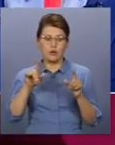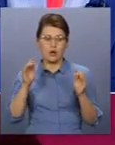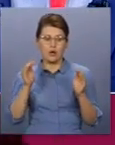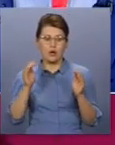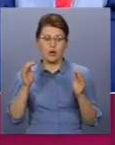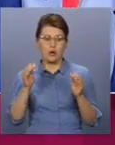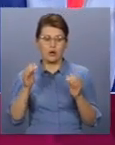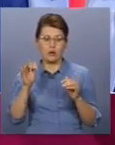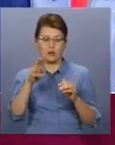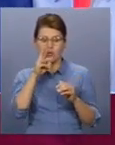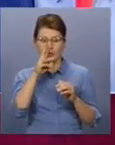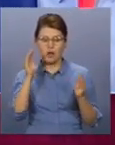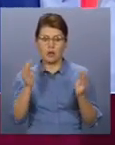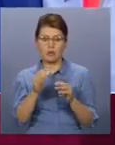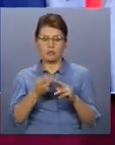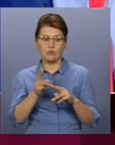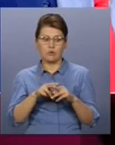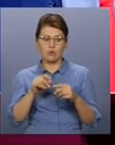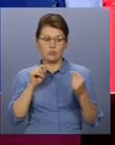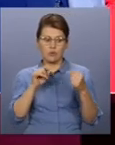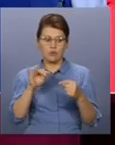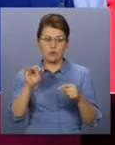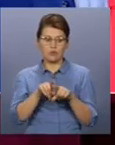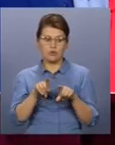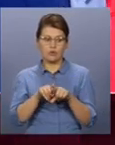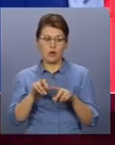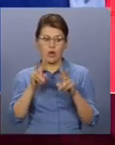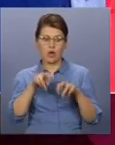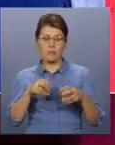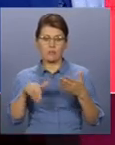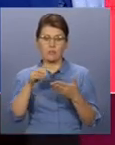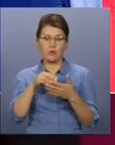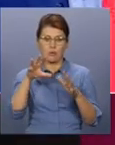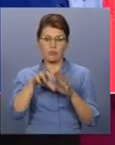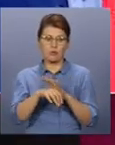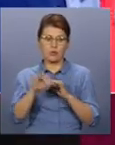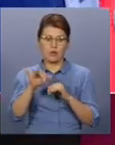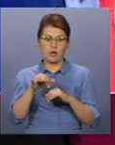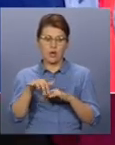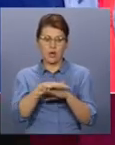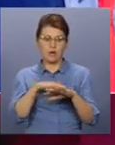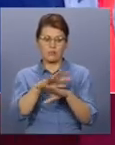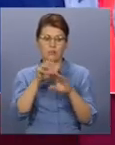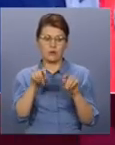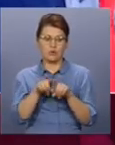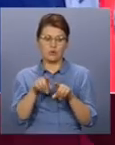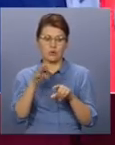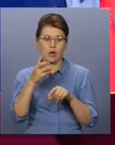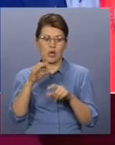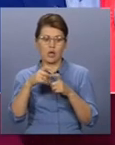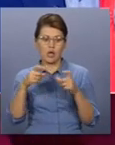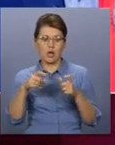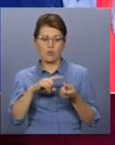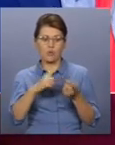аздығына, жалақының аздығына наразы. Сөйтсе, сараланған тариф енгізілгелі бері, халықтың бәрі жаппай онай картасына